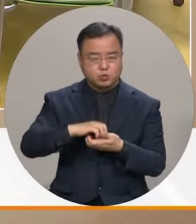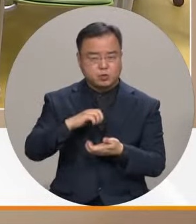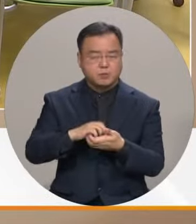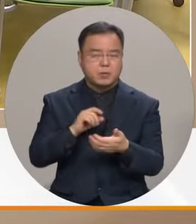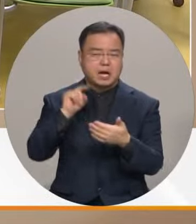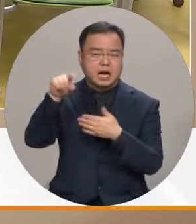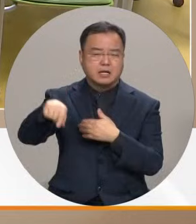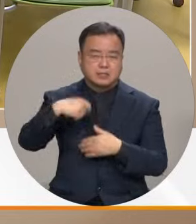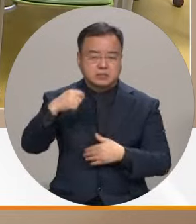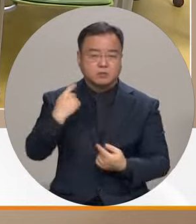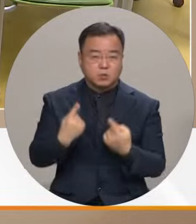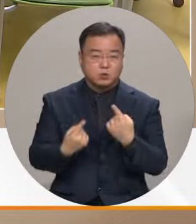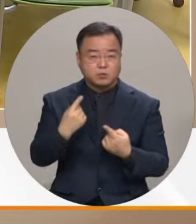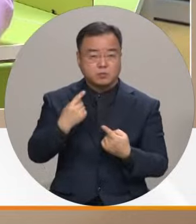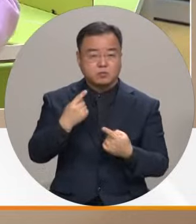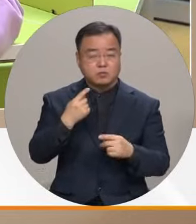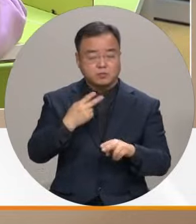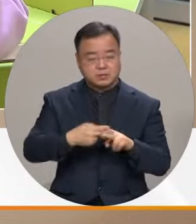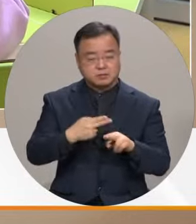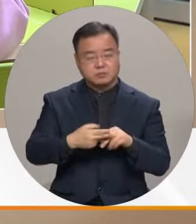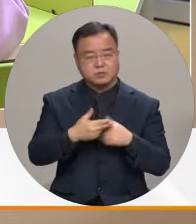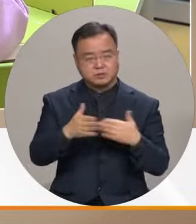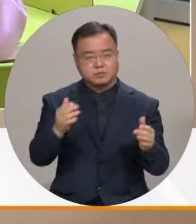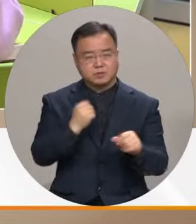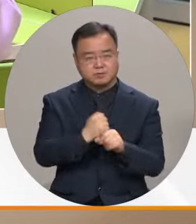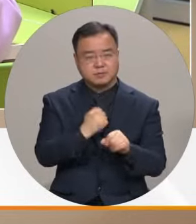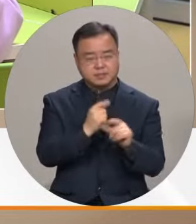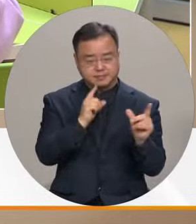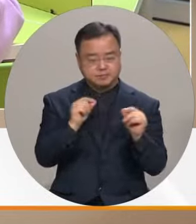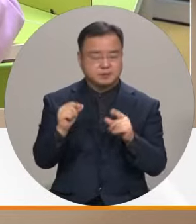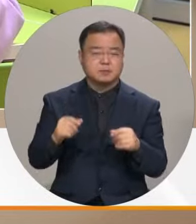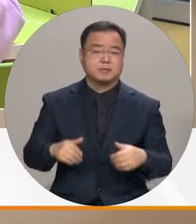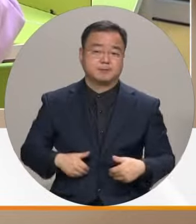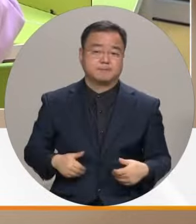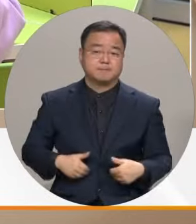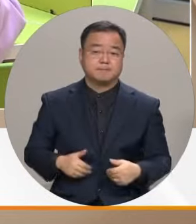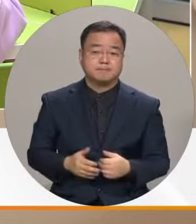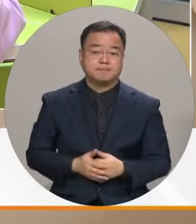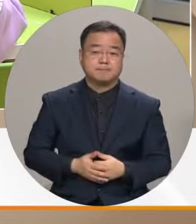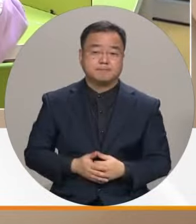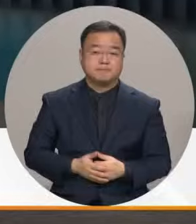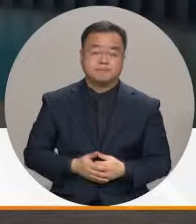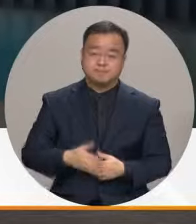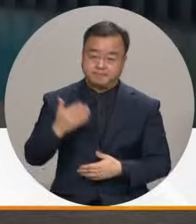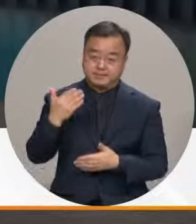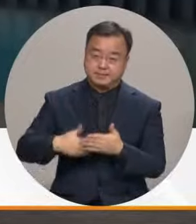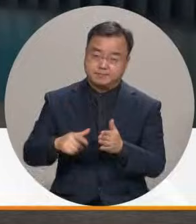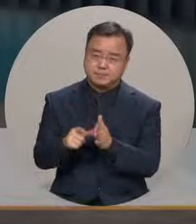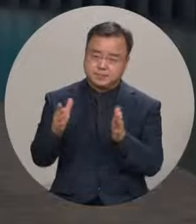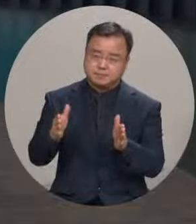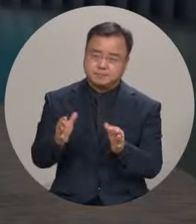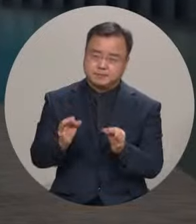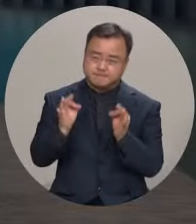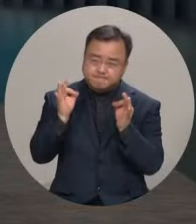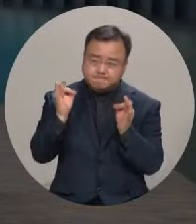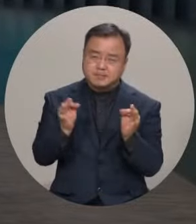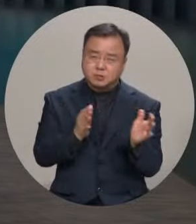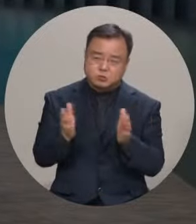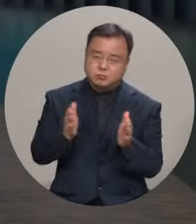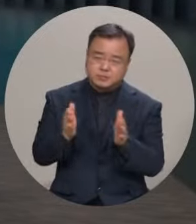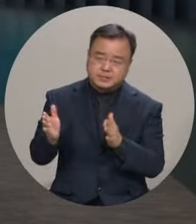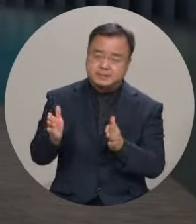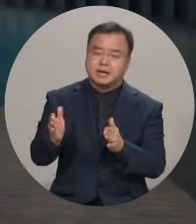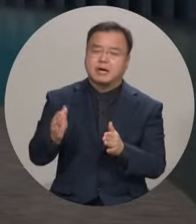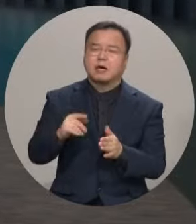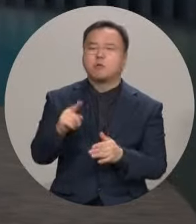급식실에서 조리한 음식이 좀 제공되었으면 좋겠습니다네 남은 기간 정말 충실하게 준비를 잘해서 이